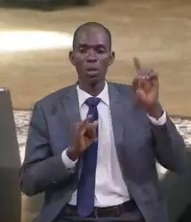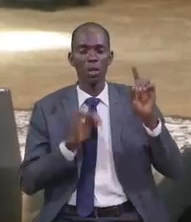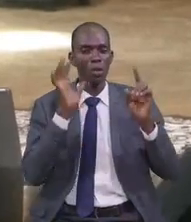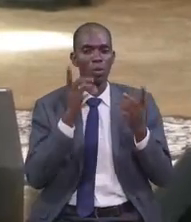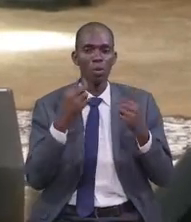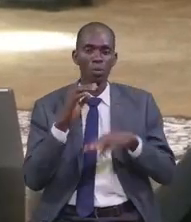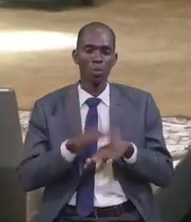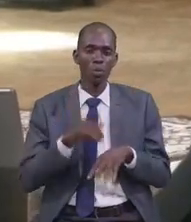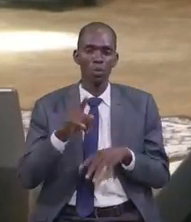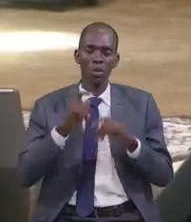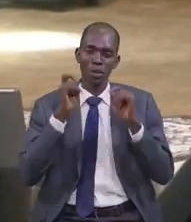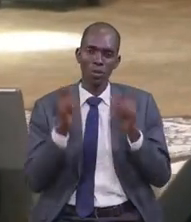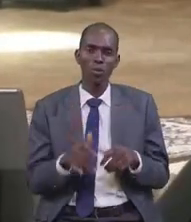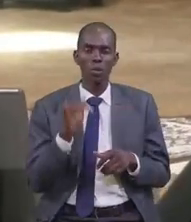j'ôterai